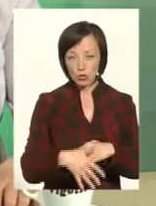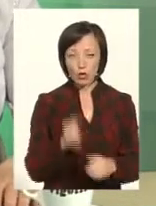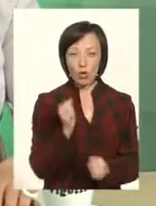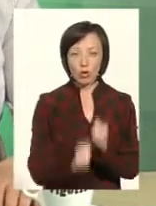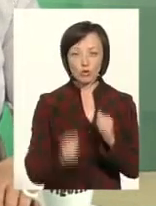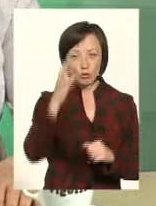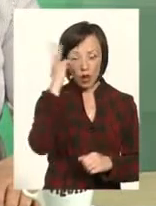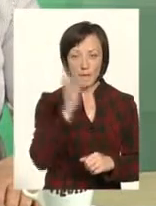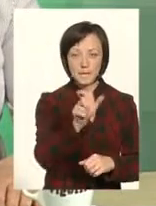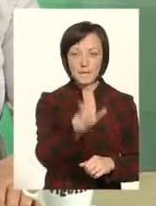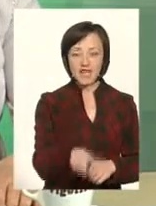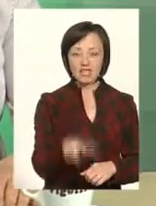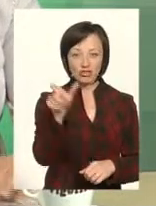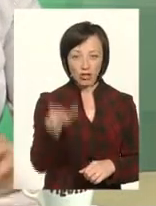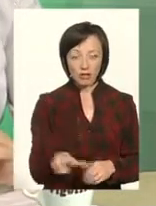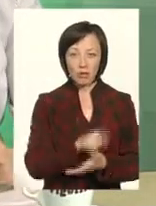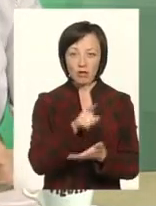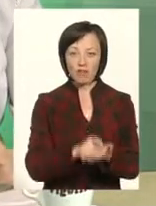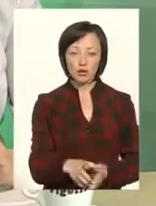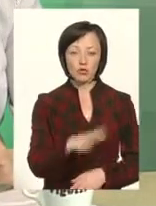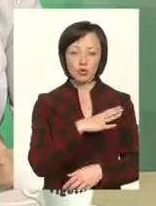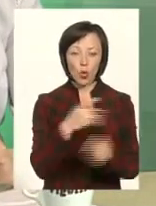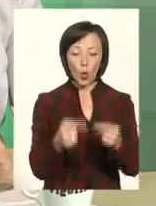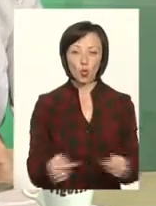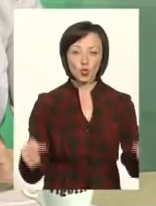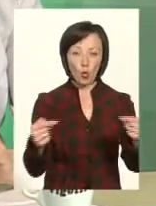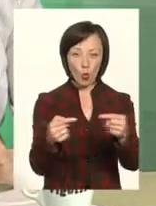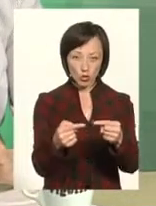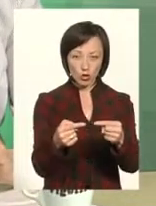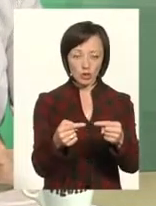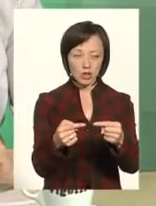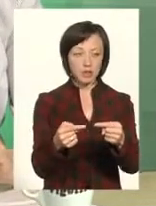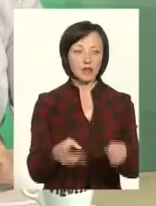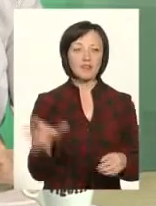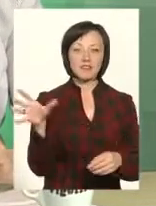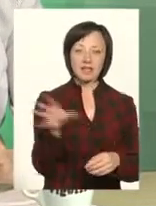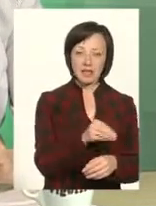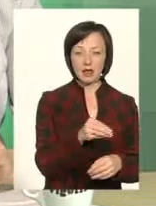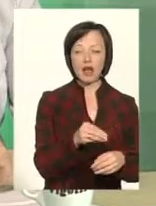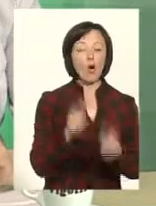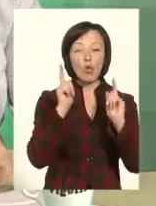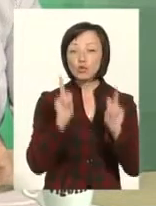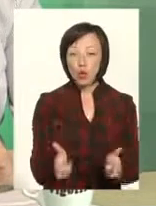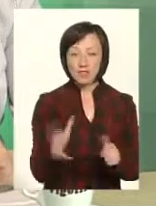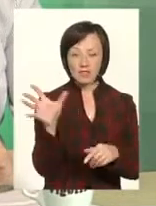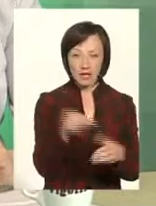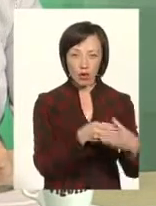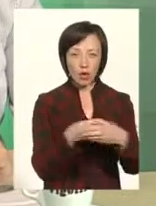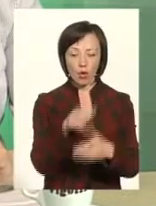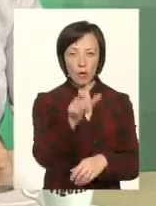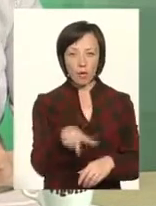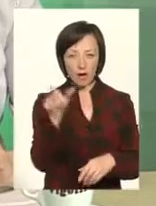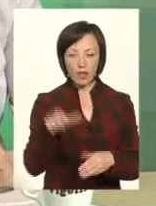кожному хмельничанину і повинен бути узгоджений всією громадою. Пане Сергію, про це ми